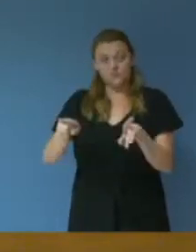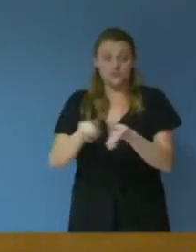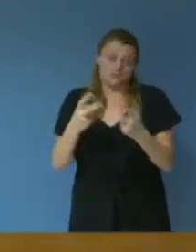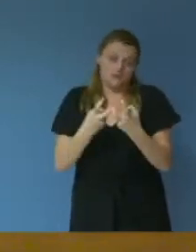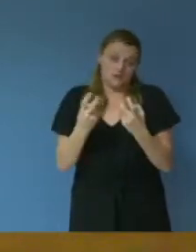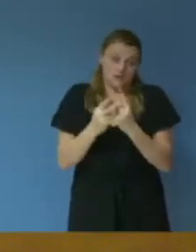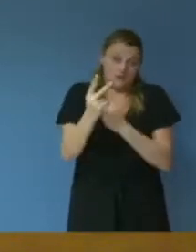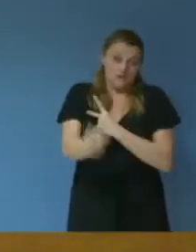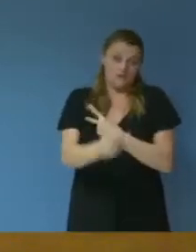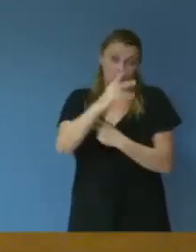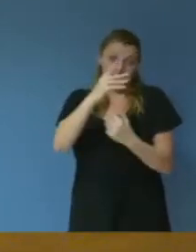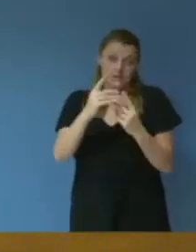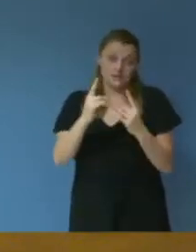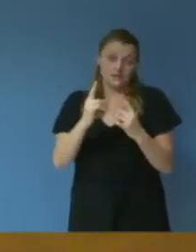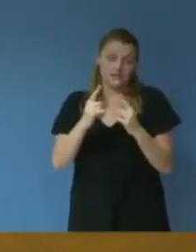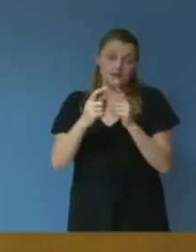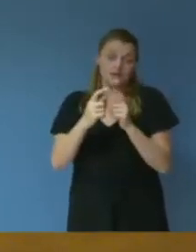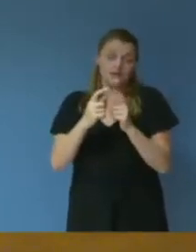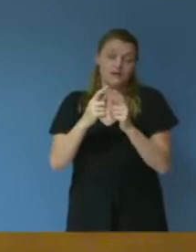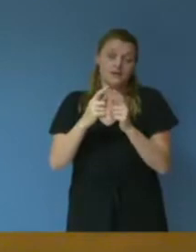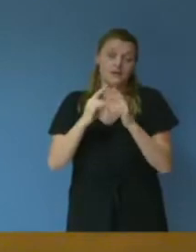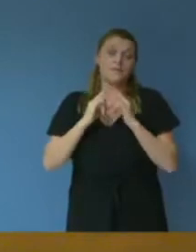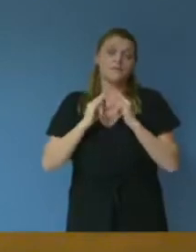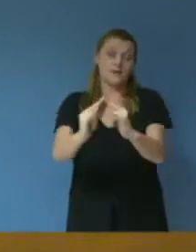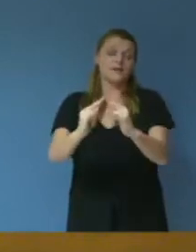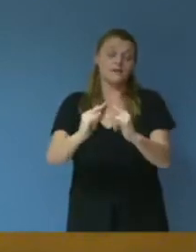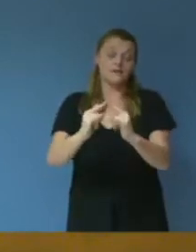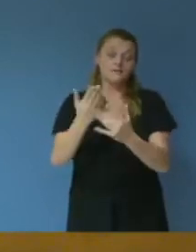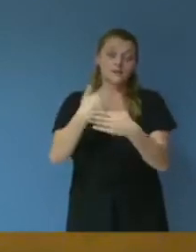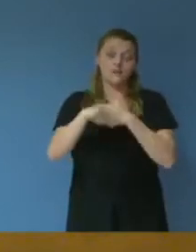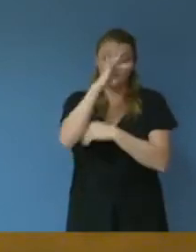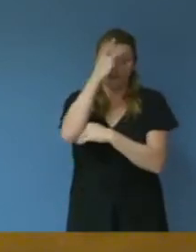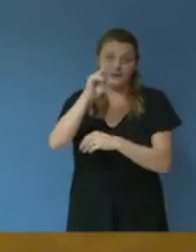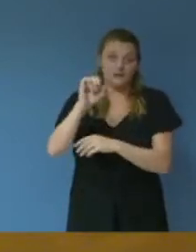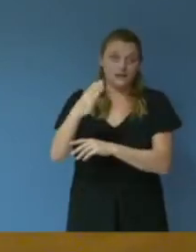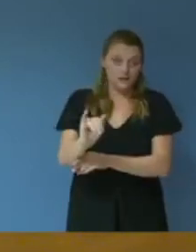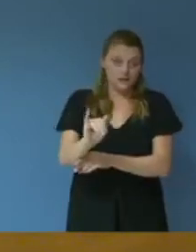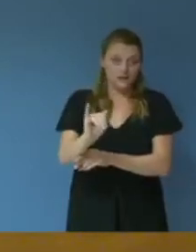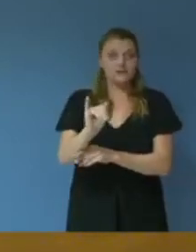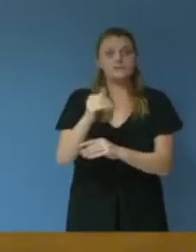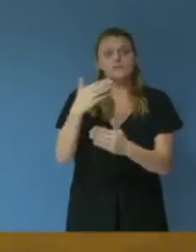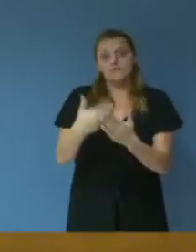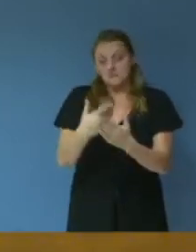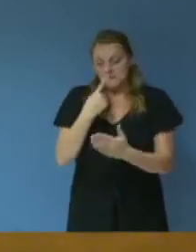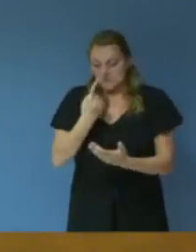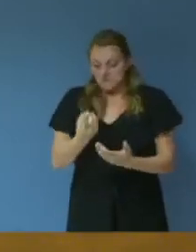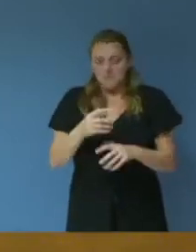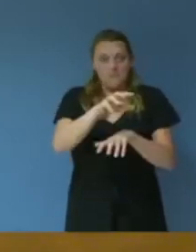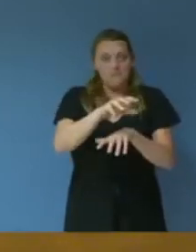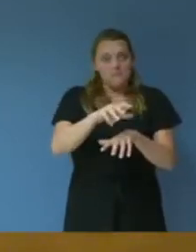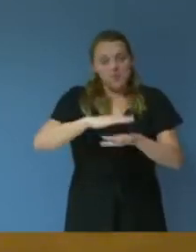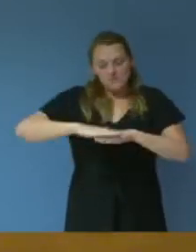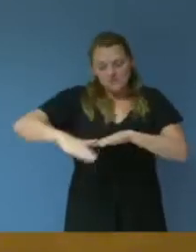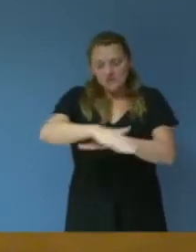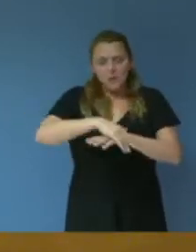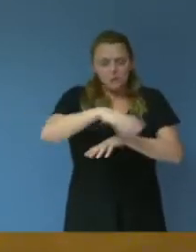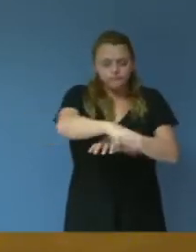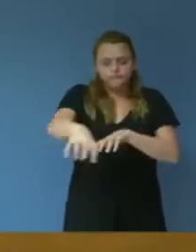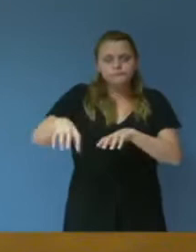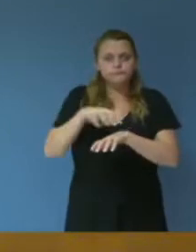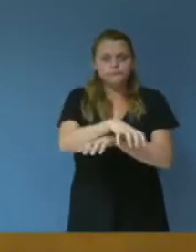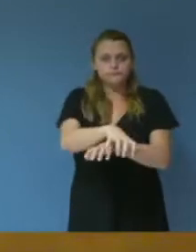tout a été minéralisé avec un goût d'ailleurs assez douteux pour le pavage, très bon pour le pavage, mais pour des nuances de pierre